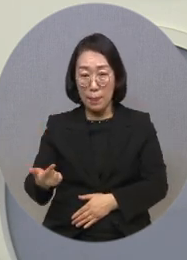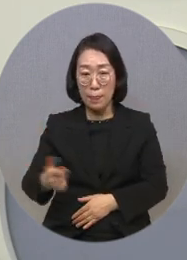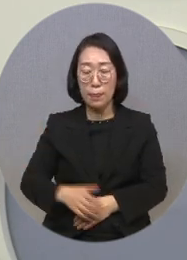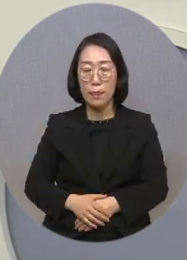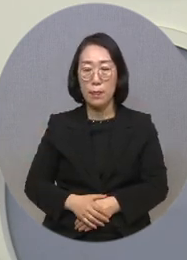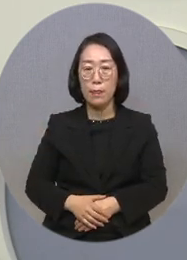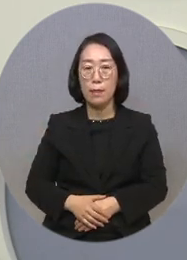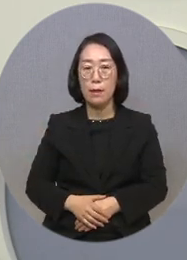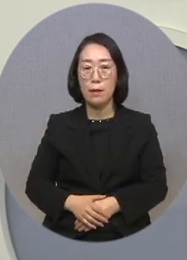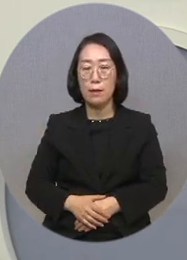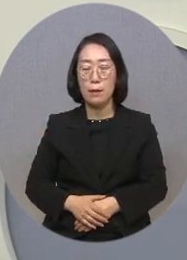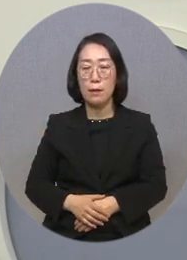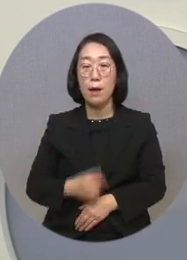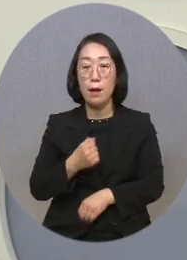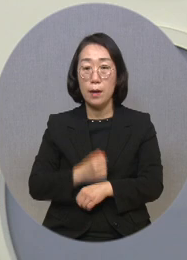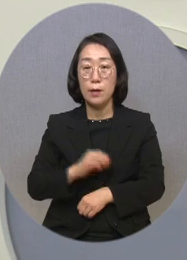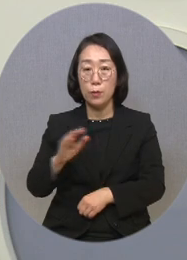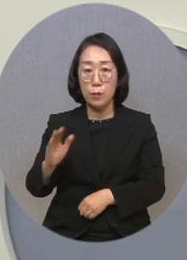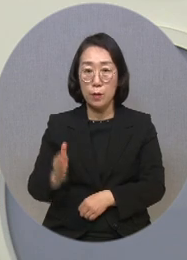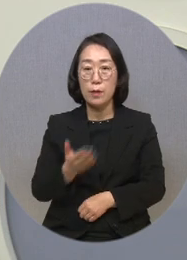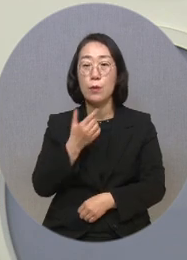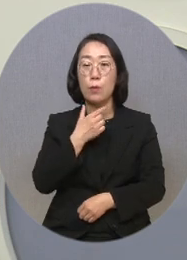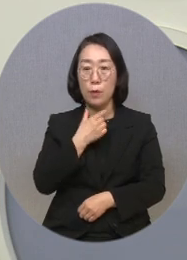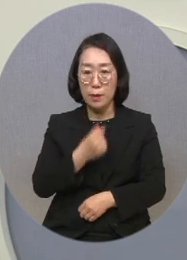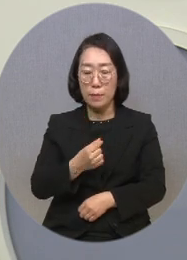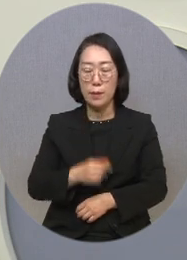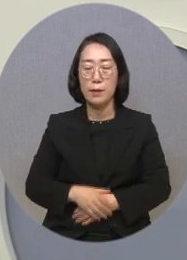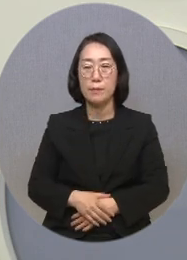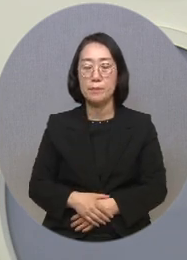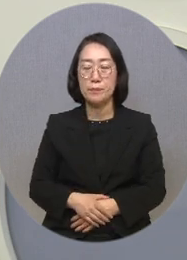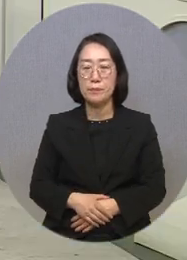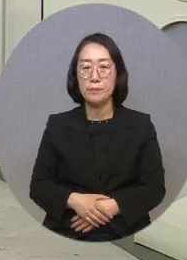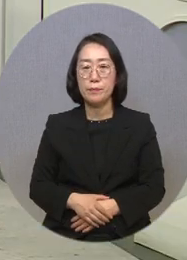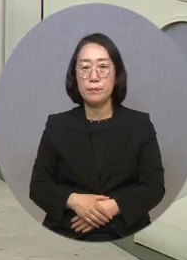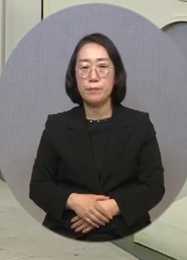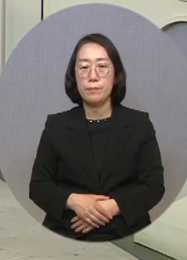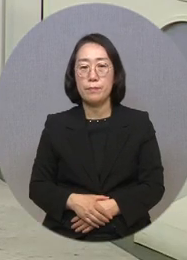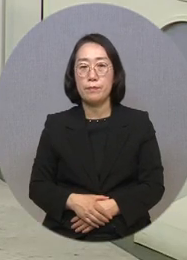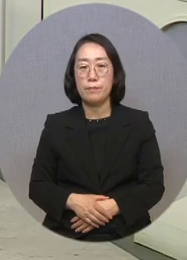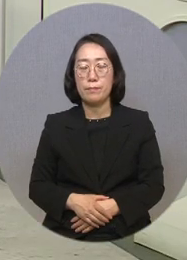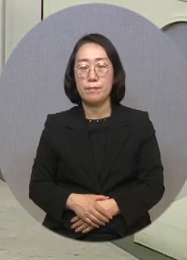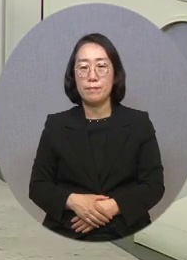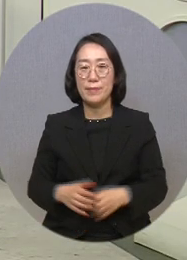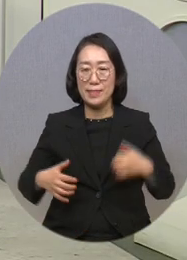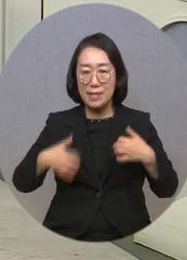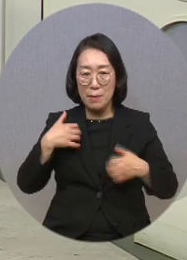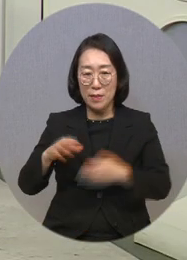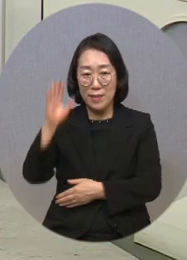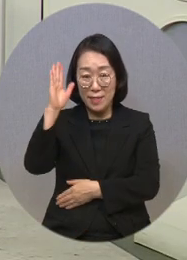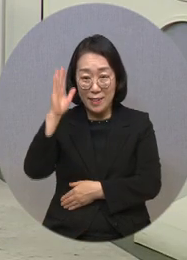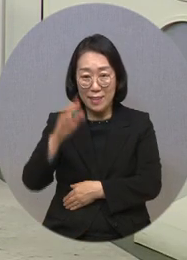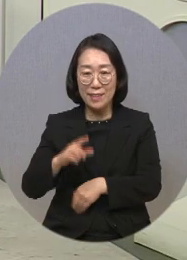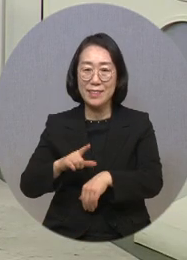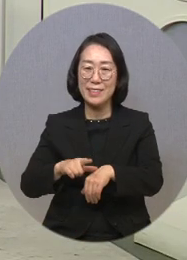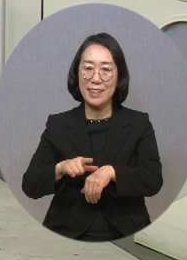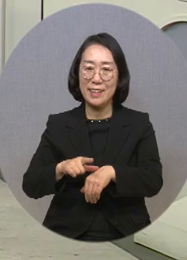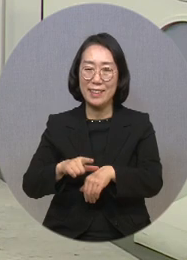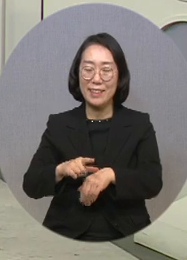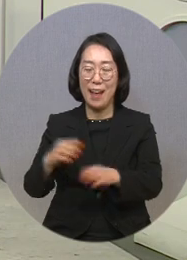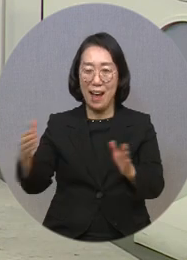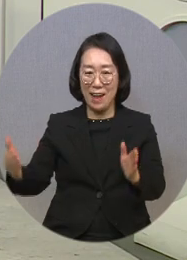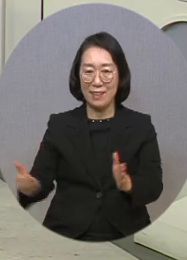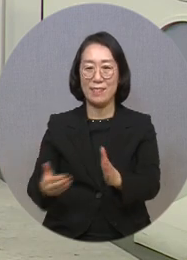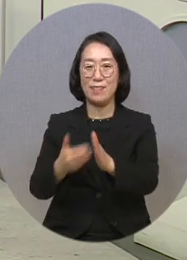행자가 됐으면 하는 그런 바람을 갖고 있습니다. 네. 네. 재밌는 얘기를 듣다 보니까 시간이 다 된 것